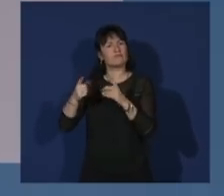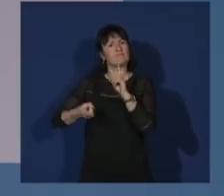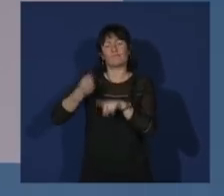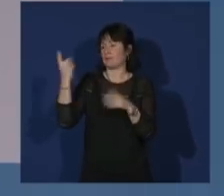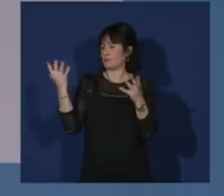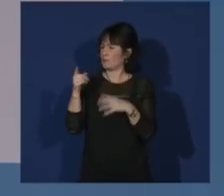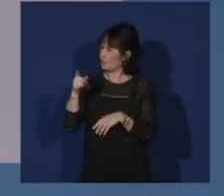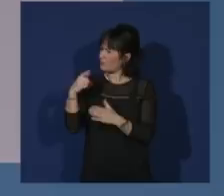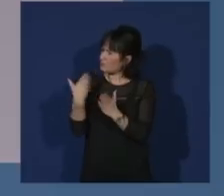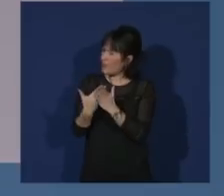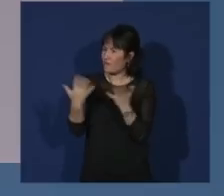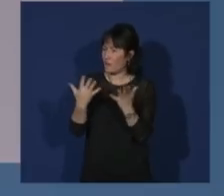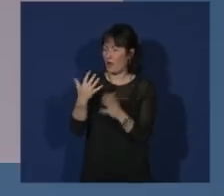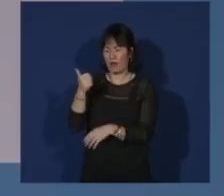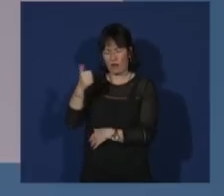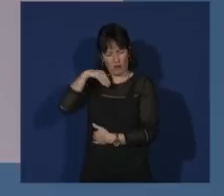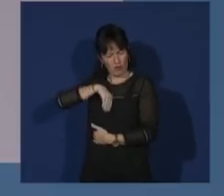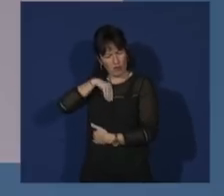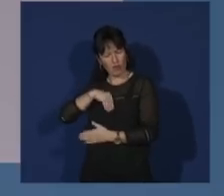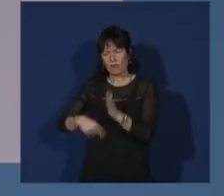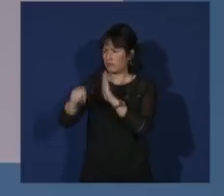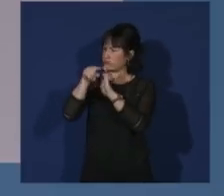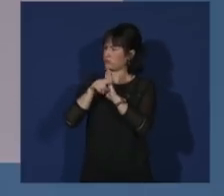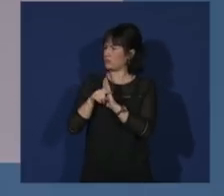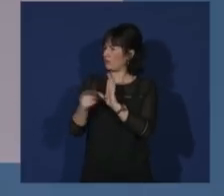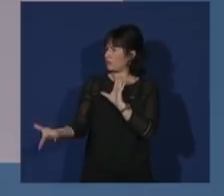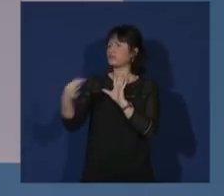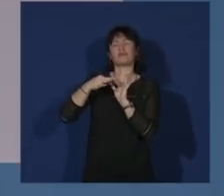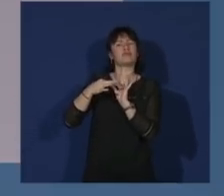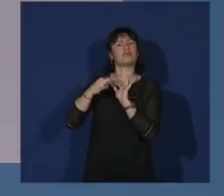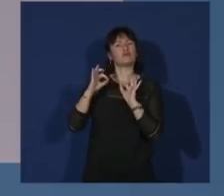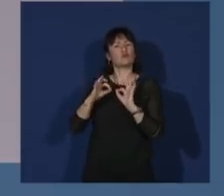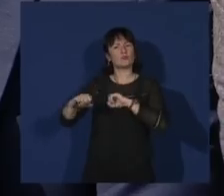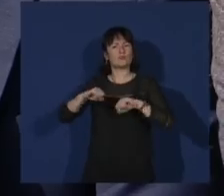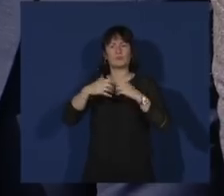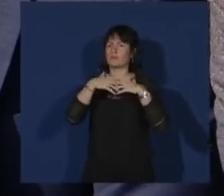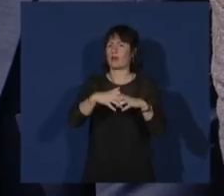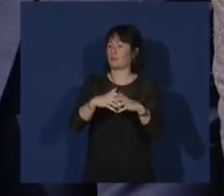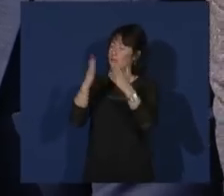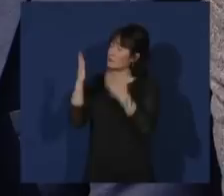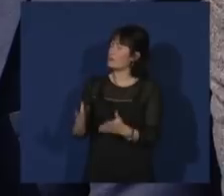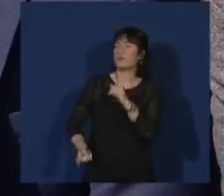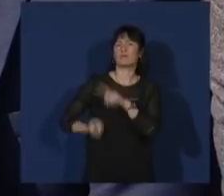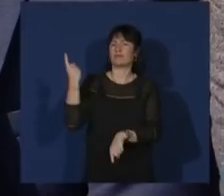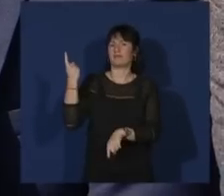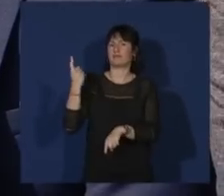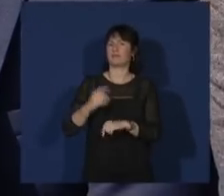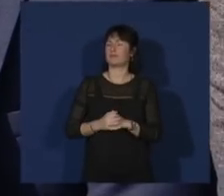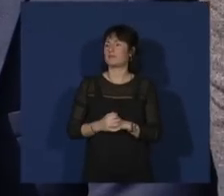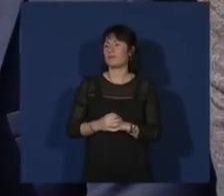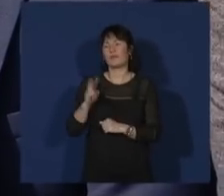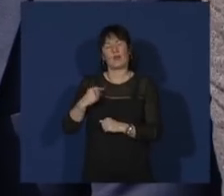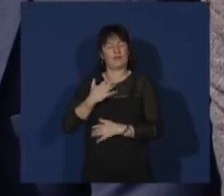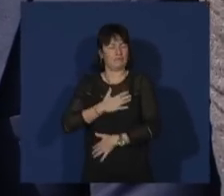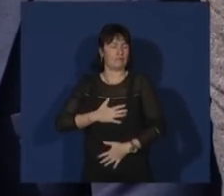besoin, que tes valeurs sont à l'unisson de notre mouvement. Je te le dis, tu es indispensable à notre mouvement. Et je me